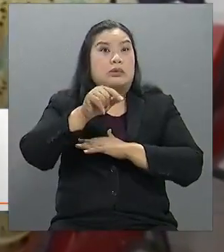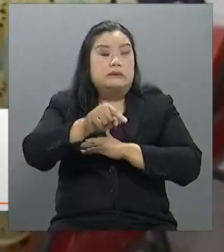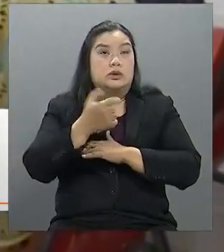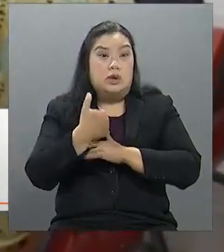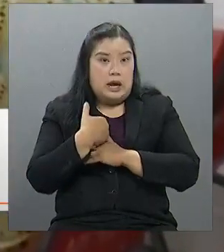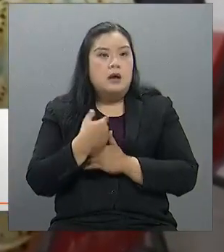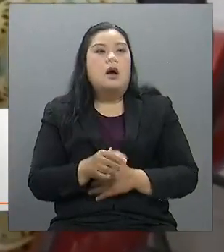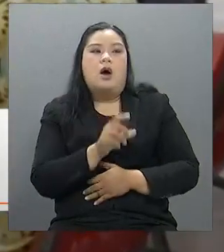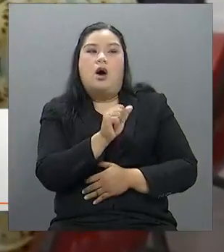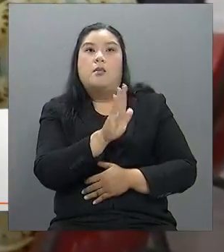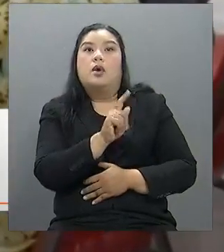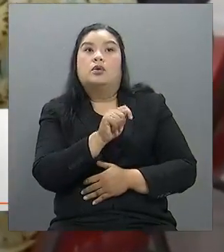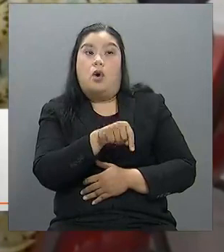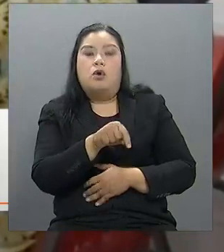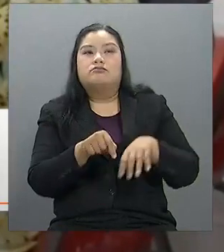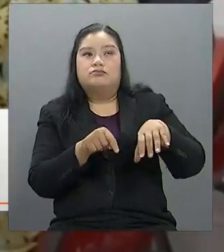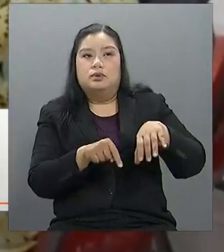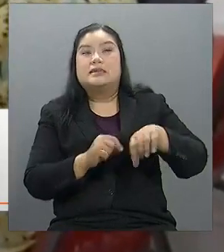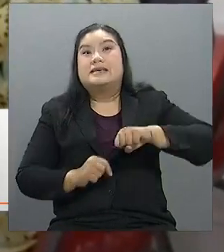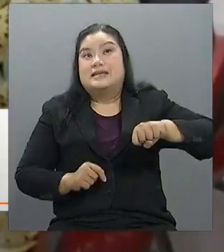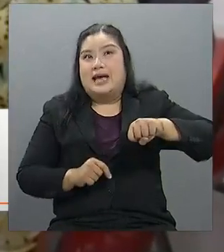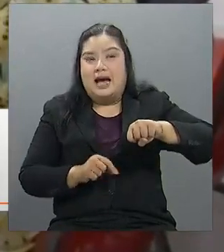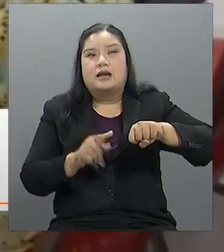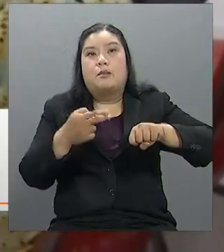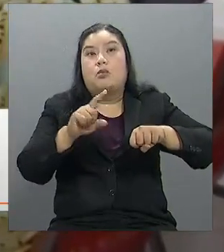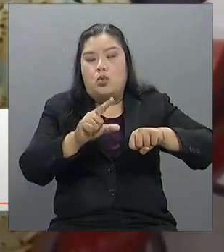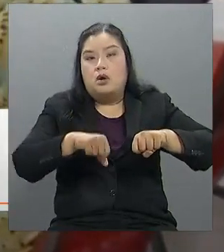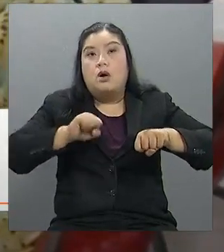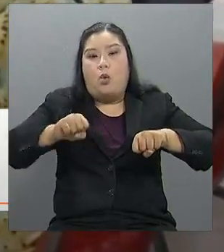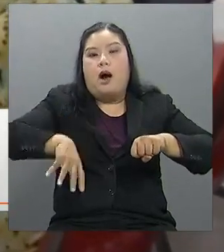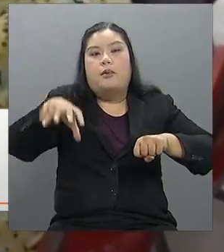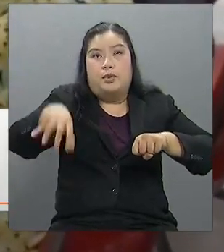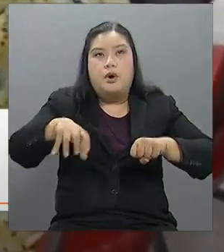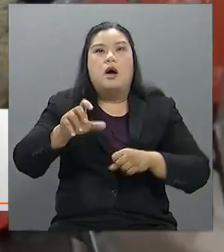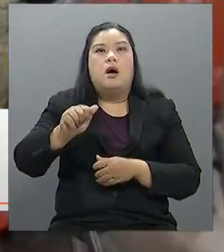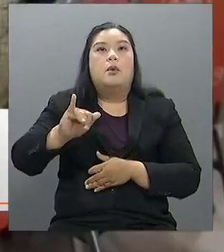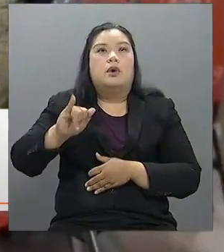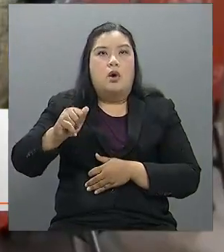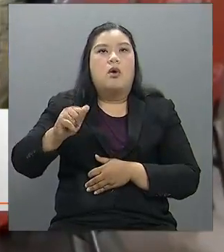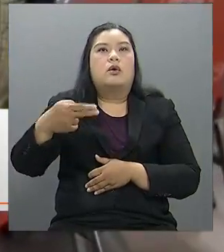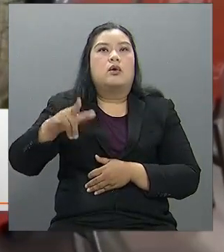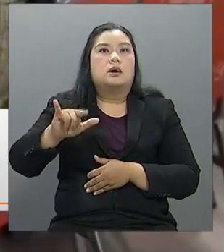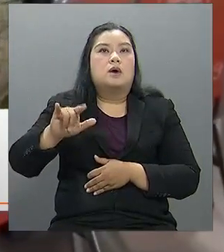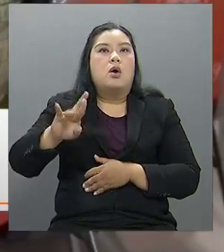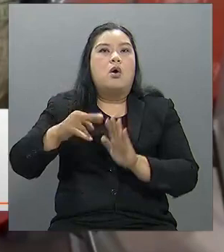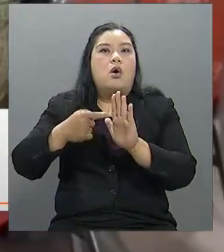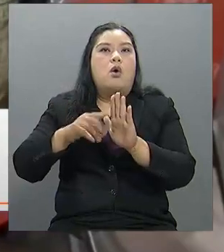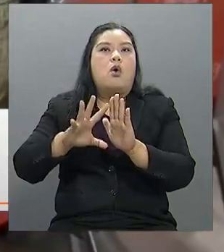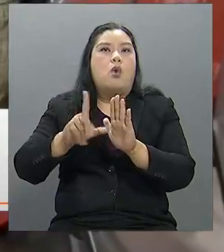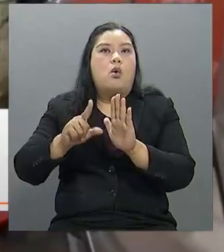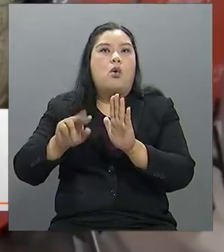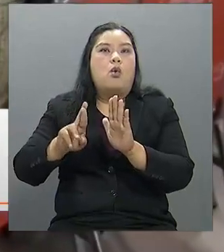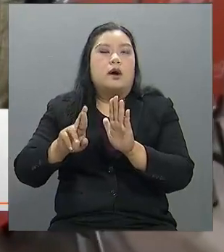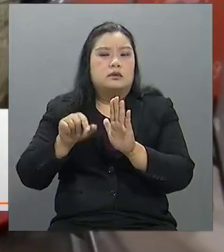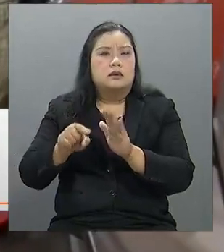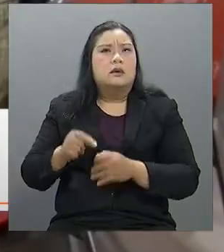ค่ะฝั่งซ้ายจะเป็นของอบต.ทับหลวงฝั่งขวาจะเป็นของอบต.หนองราชวัฒน์นะคะก็ไม่รู้ว่าอบต.ไหนจะเป็นเจ้าภาพกัน